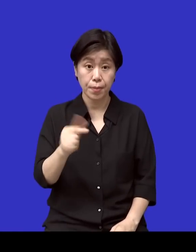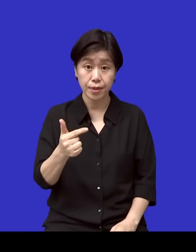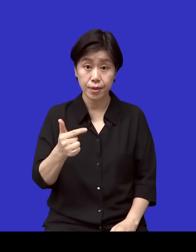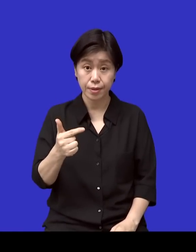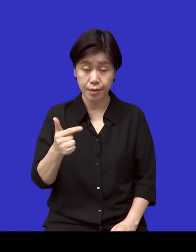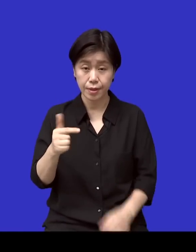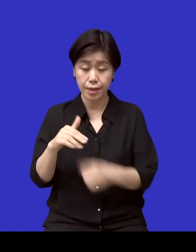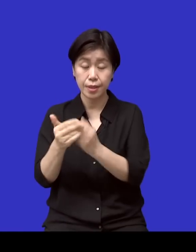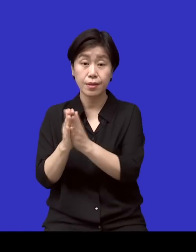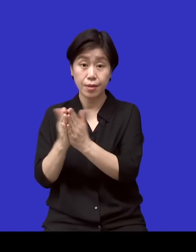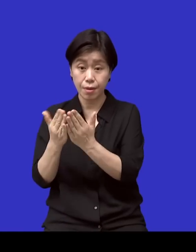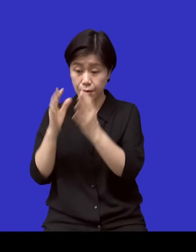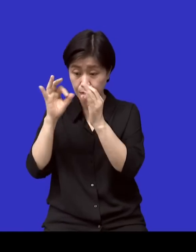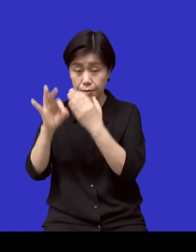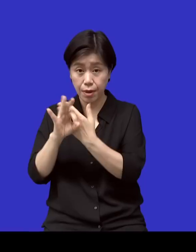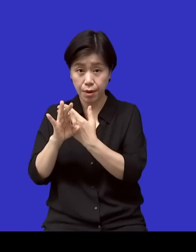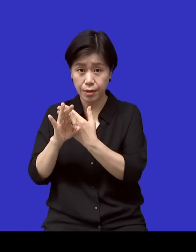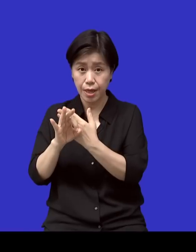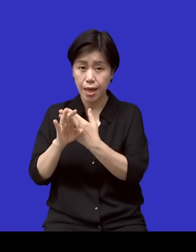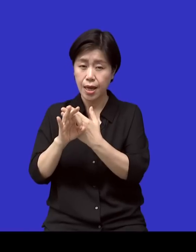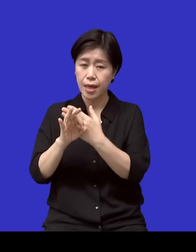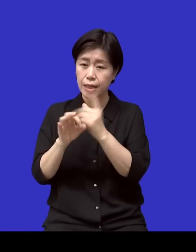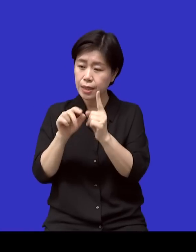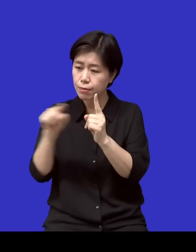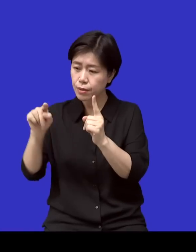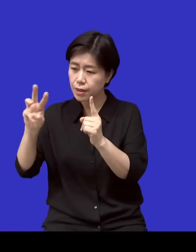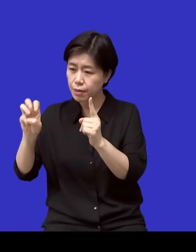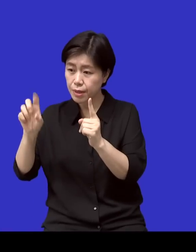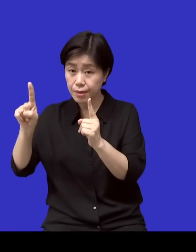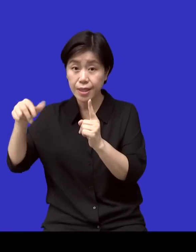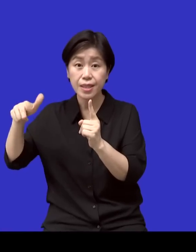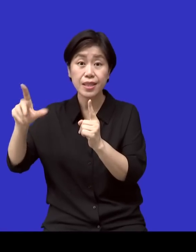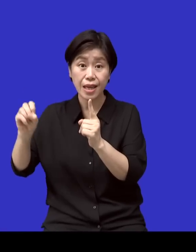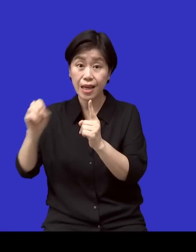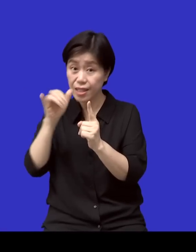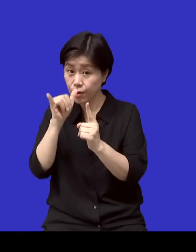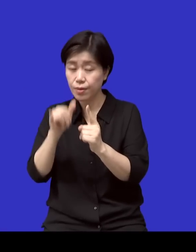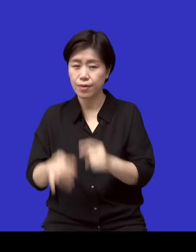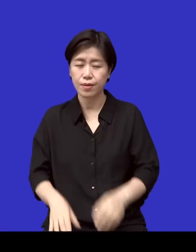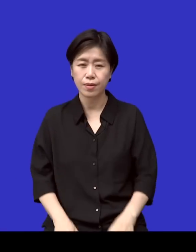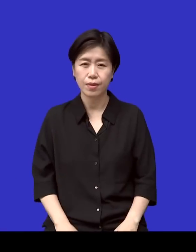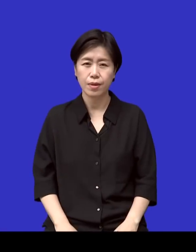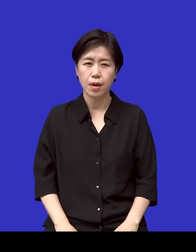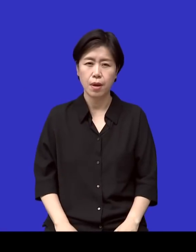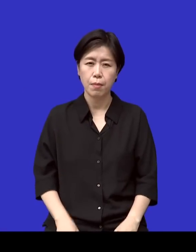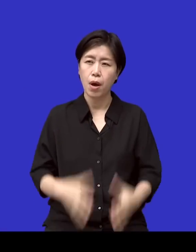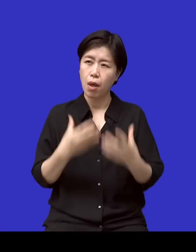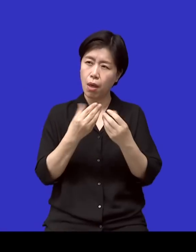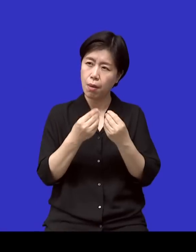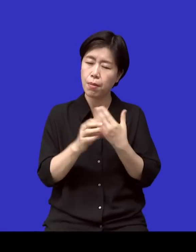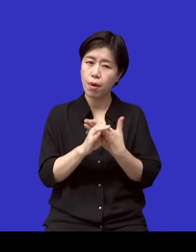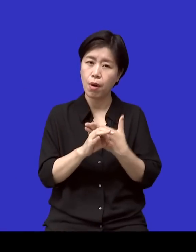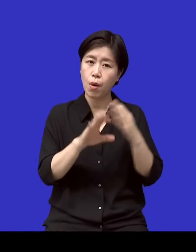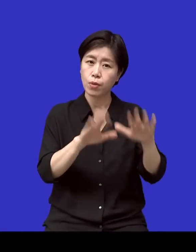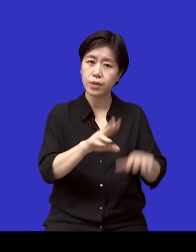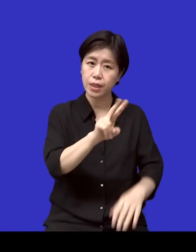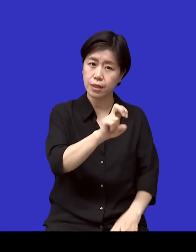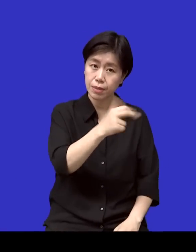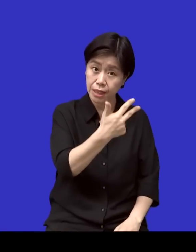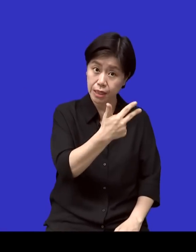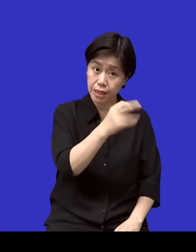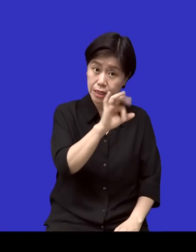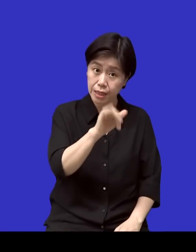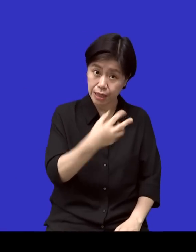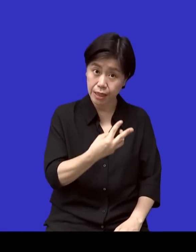1장부터 31장까지 맞아요. 있는데 맞아요. 달이 바뀔 때마다 네. 오늘이 만약에 뭐 27일, 28일이면 예.